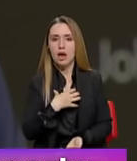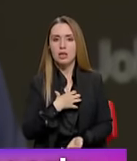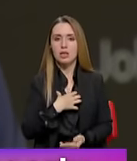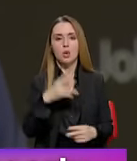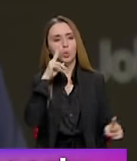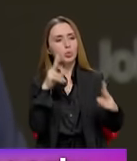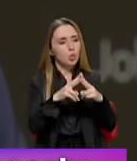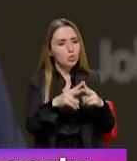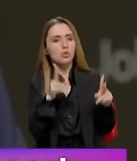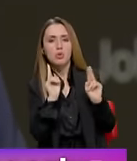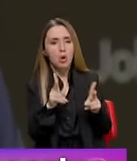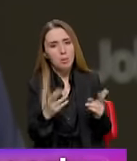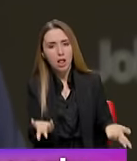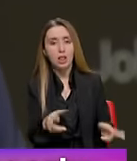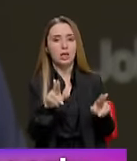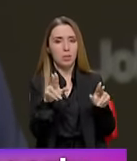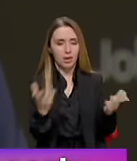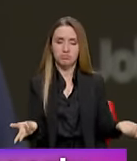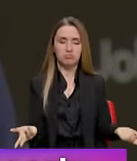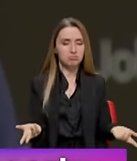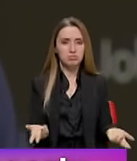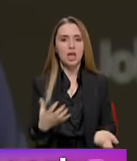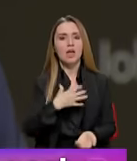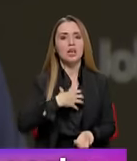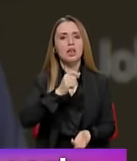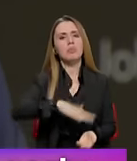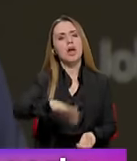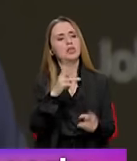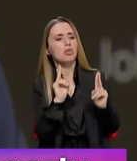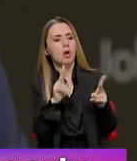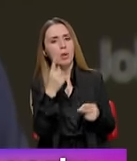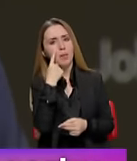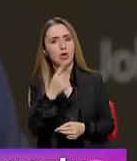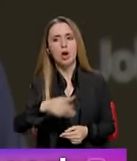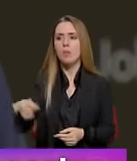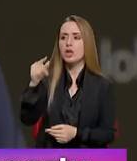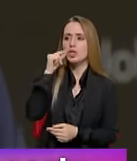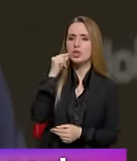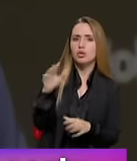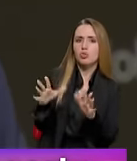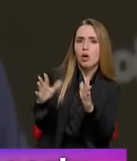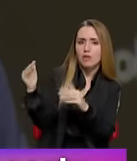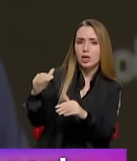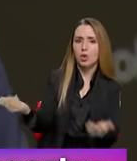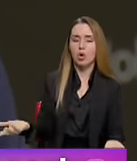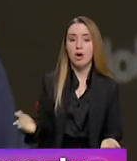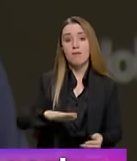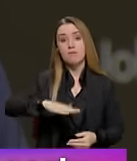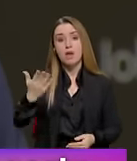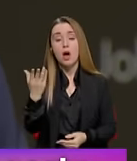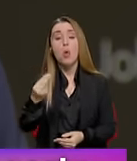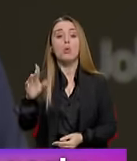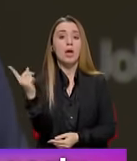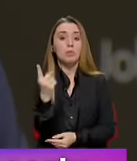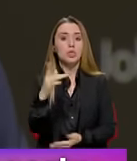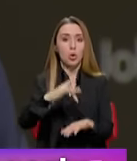görüşür Normaldir yani kendilerinin yaptığı her şey normal bir başkasının anormal hemen veya olmayan